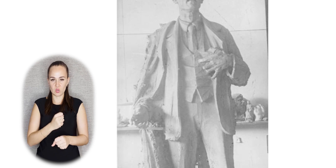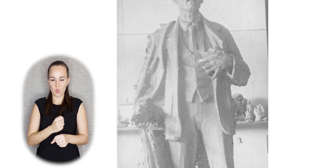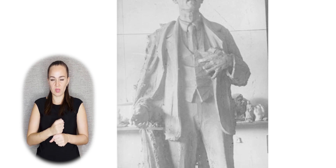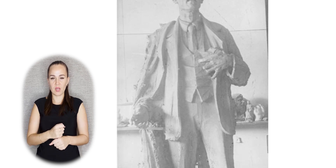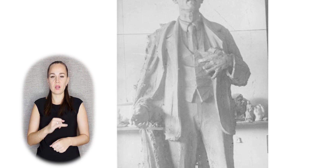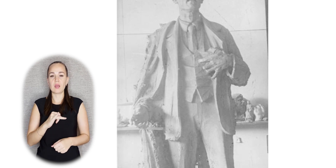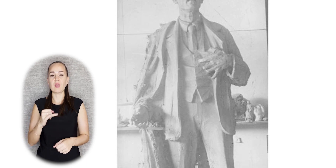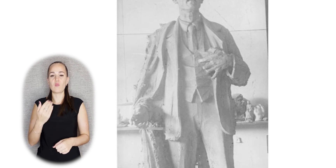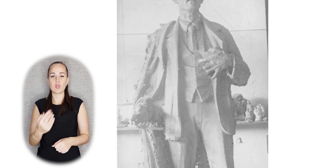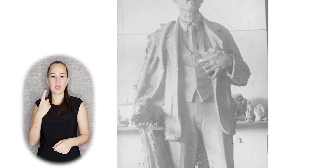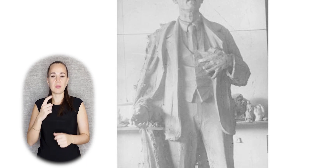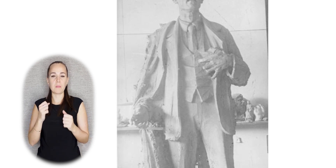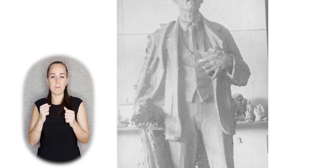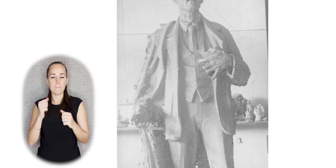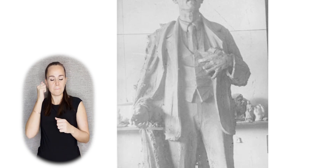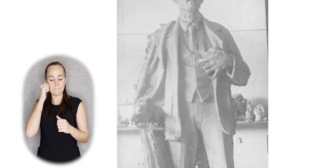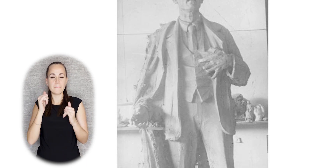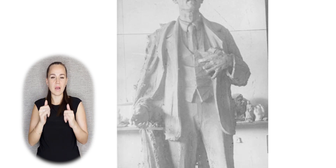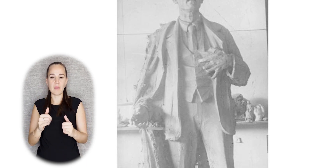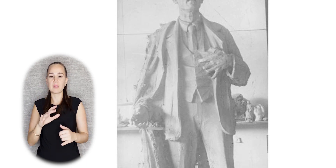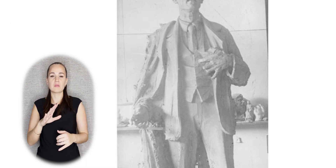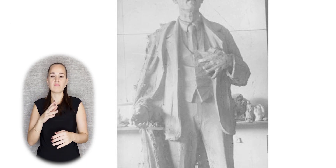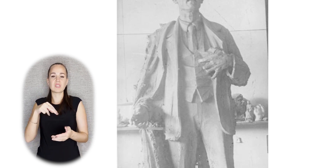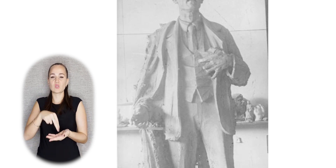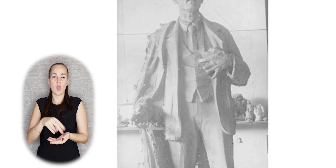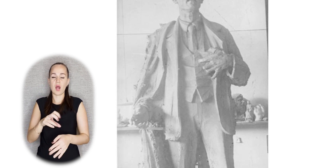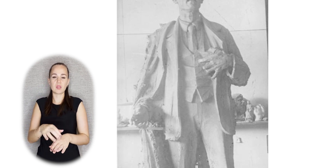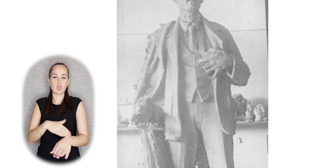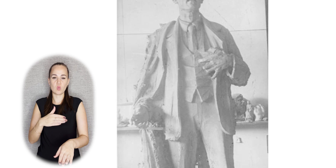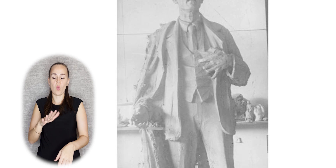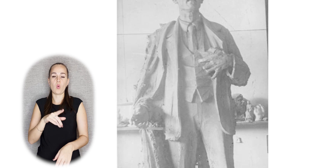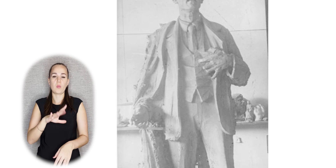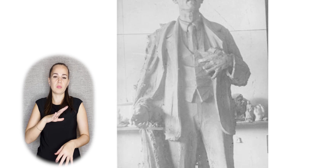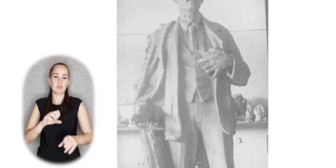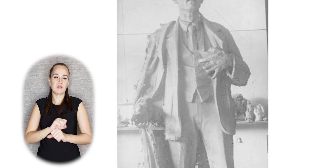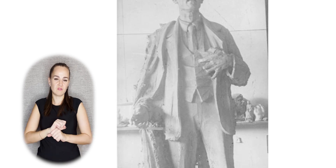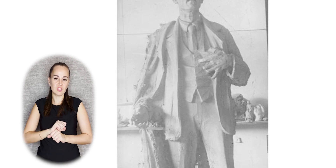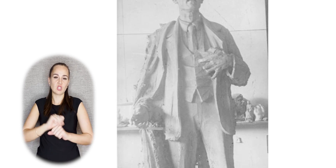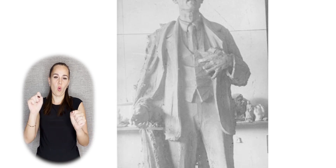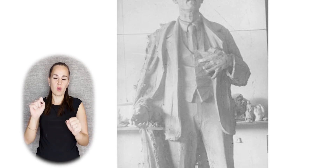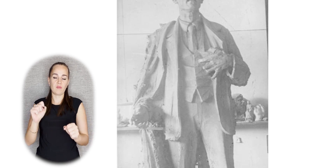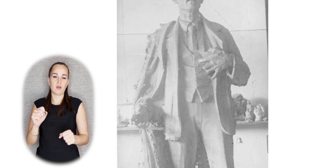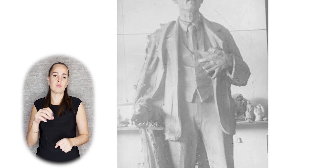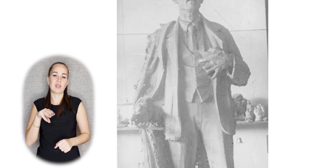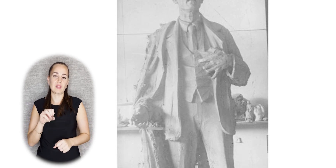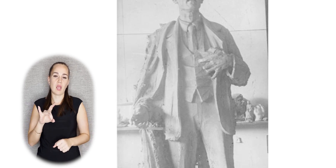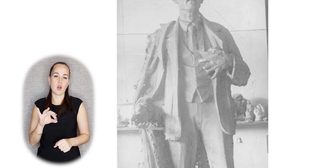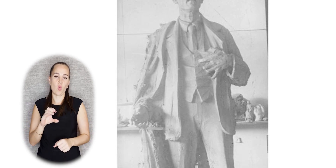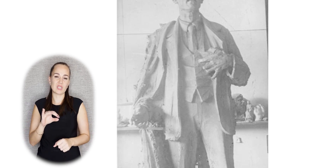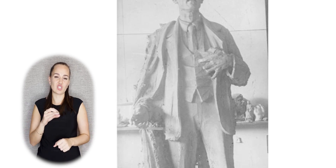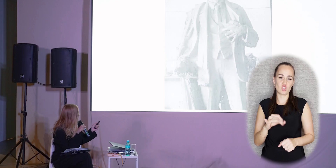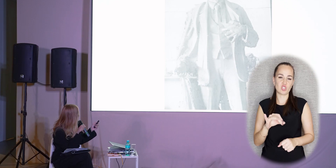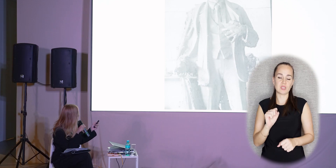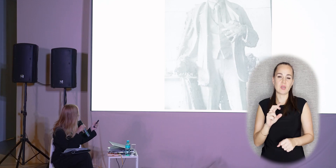И этот памятник простоял недолго, он был взорван и утрачен в результате террористического акта в